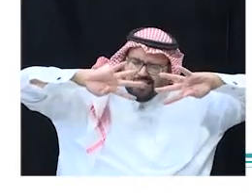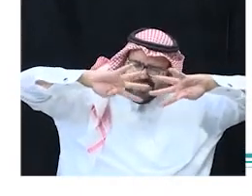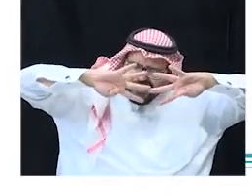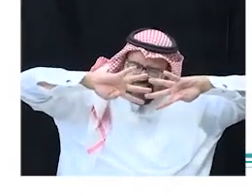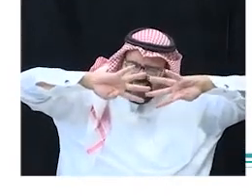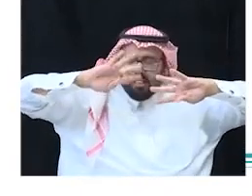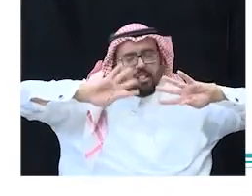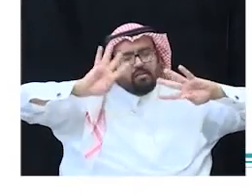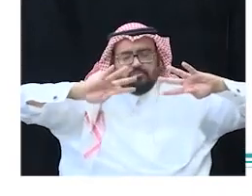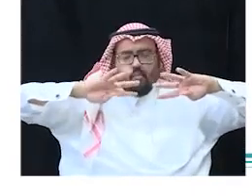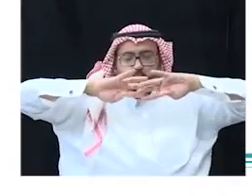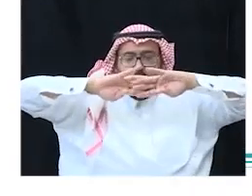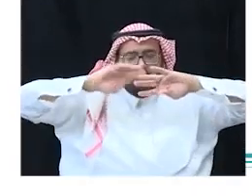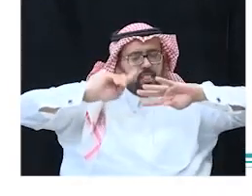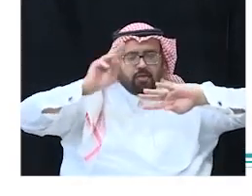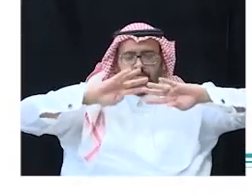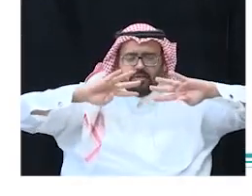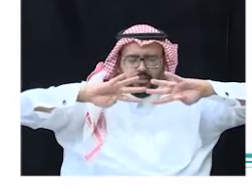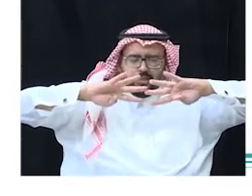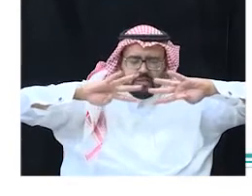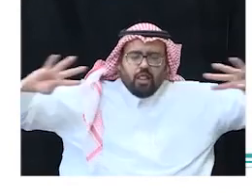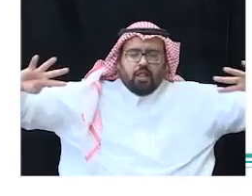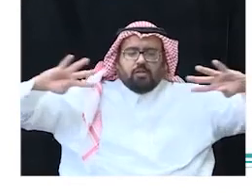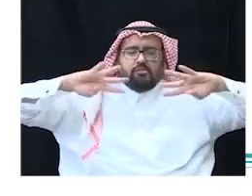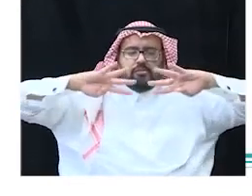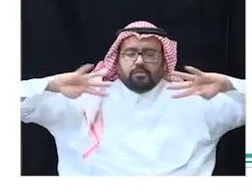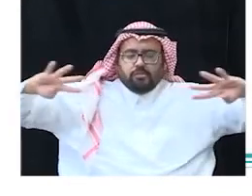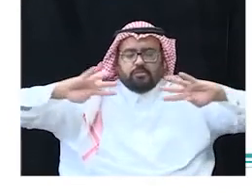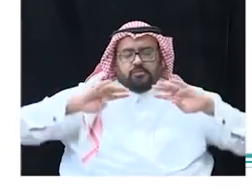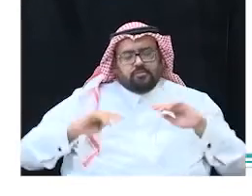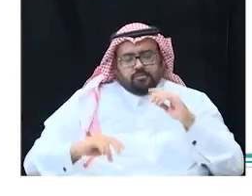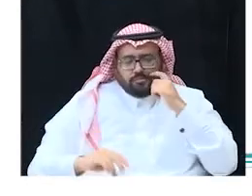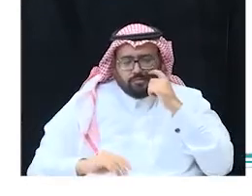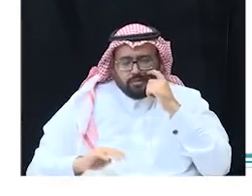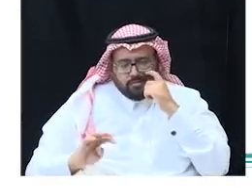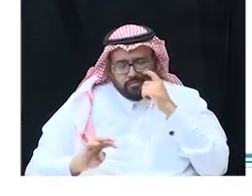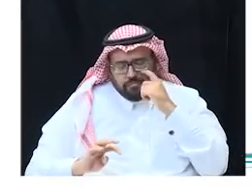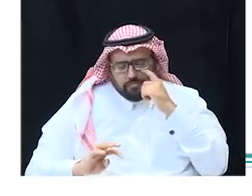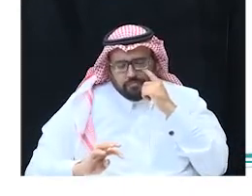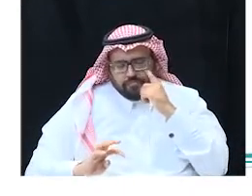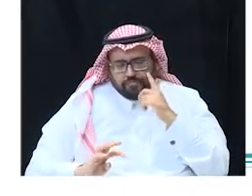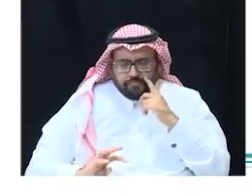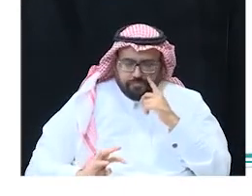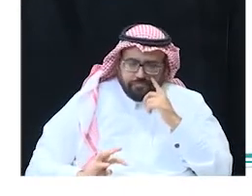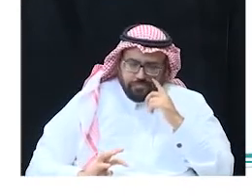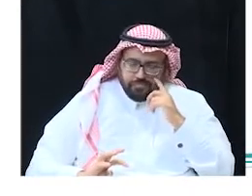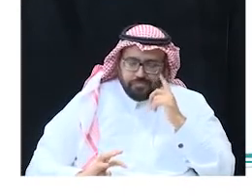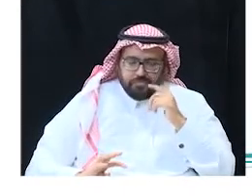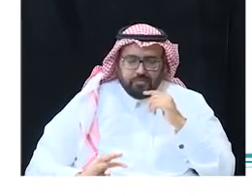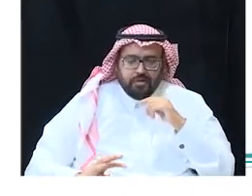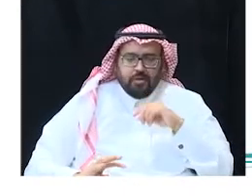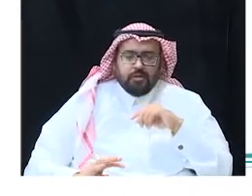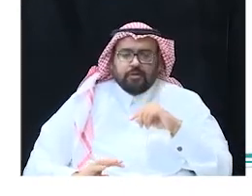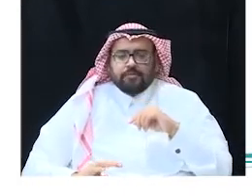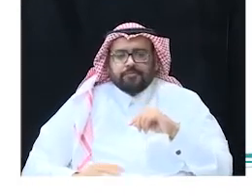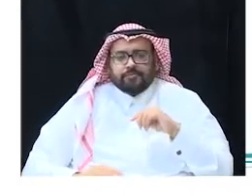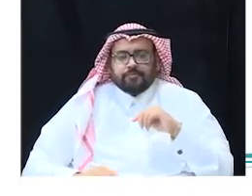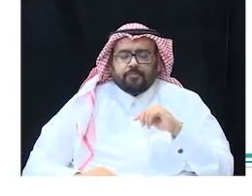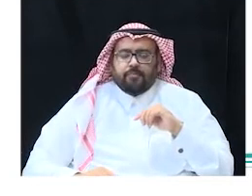بجنب الآخر. إذا وضعنا جنوبي جنب جنوبي يتنافران، إذا وضعنا شمالي جنب شمالي أيضا